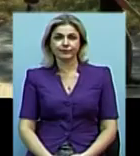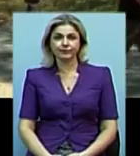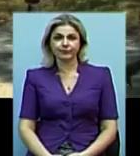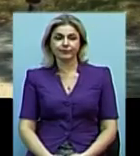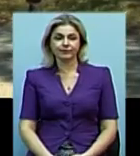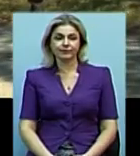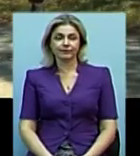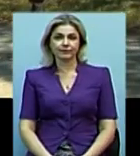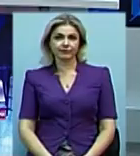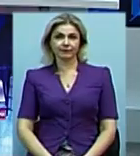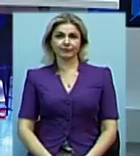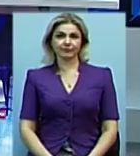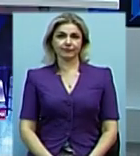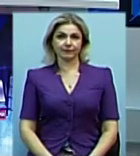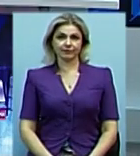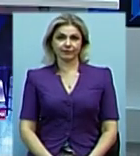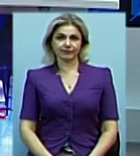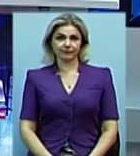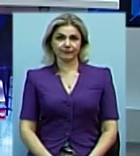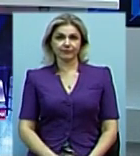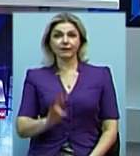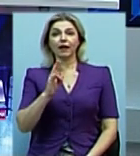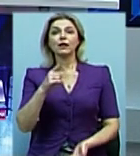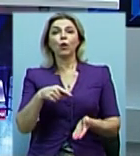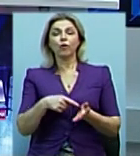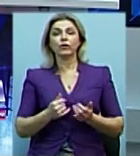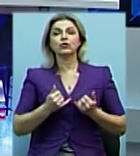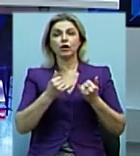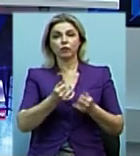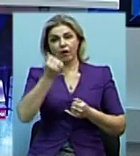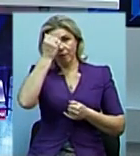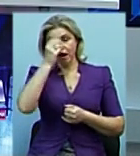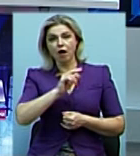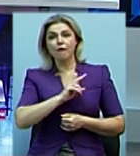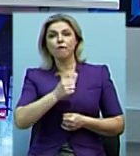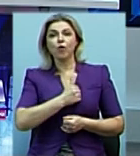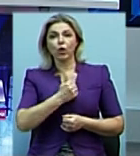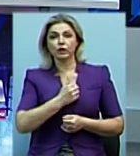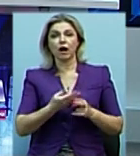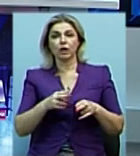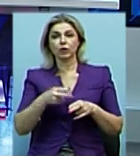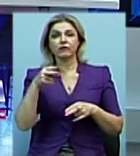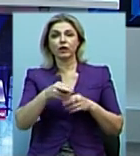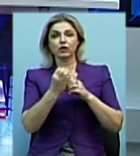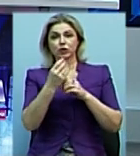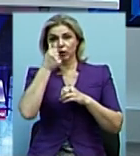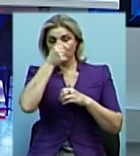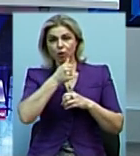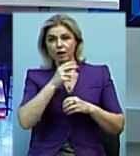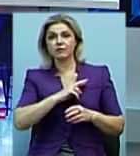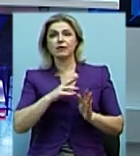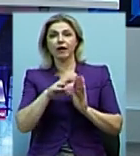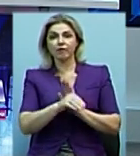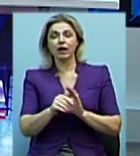новини Миколаївщини. У Миколаєві вшанували пам'ять воїнів, які у 2014 році загинули